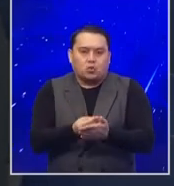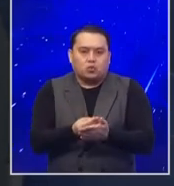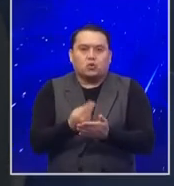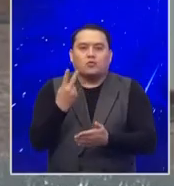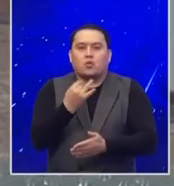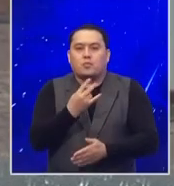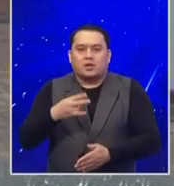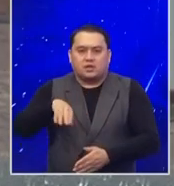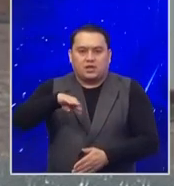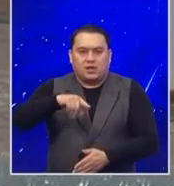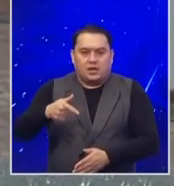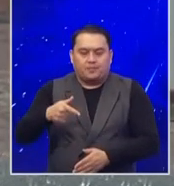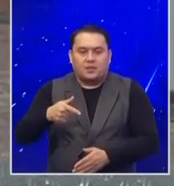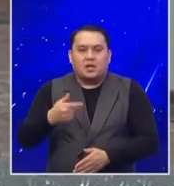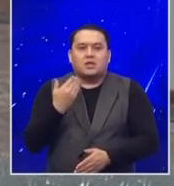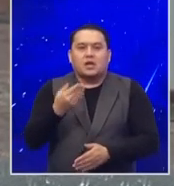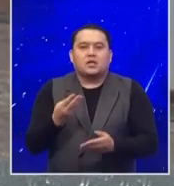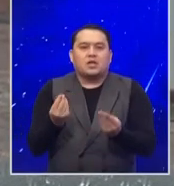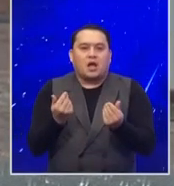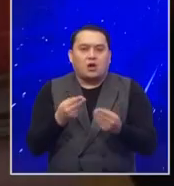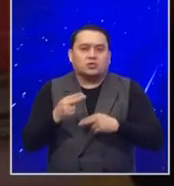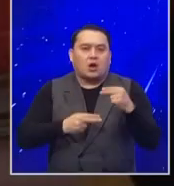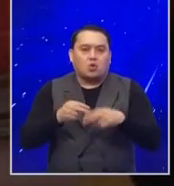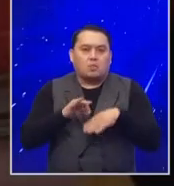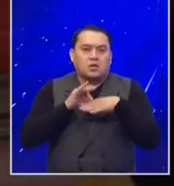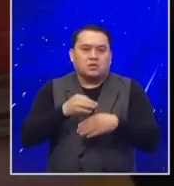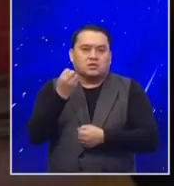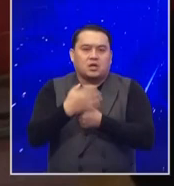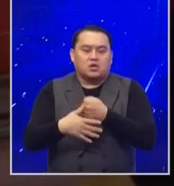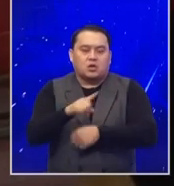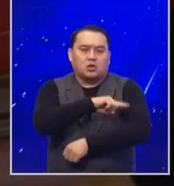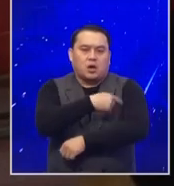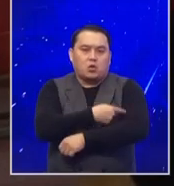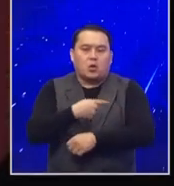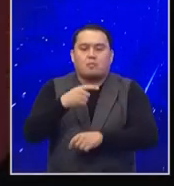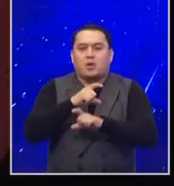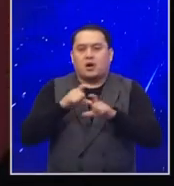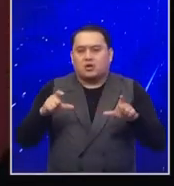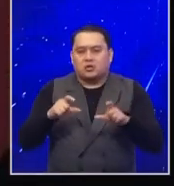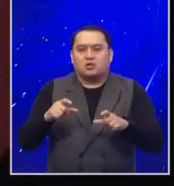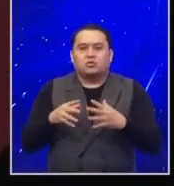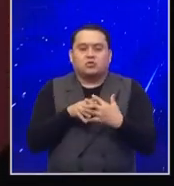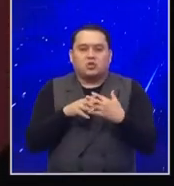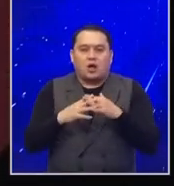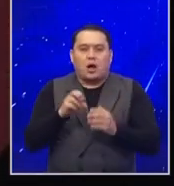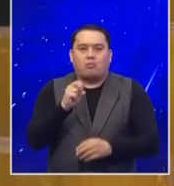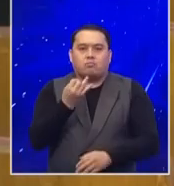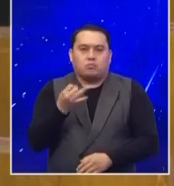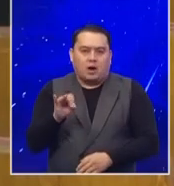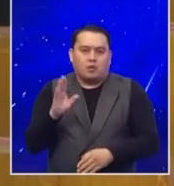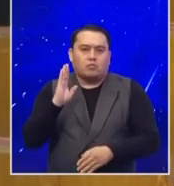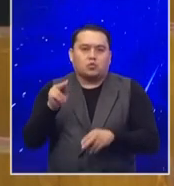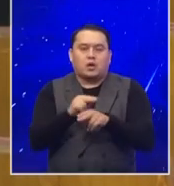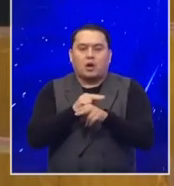более 2,5 миллиардов тенге. На эти средства ведется строительство центральной районной больницы, а также новой школы в селе Абай, и еще будет